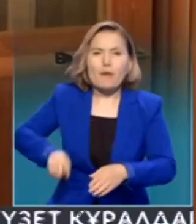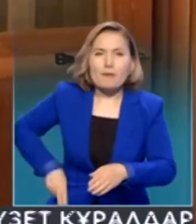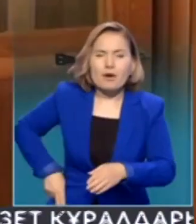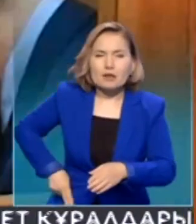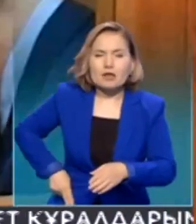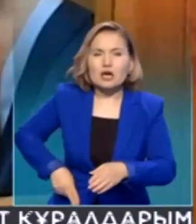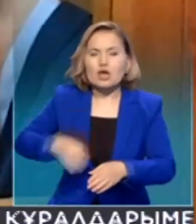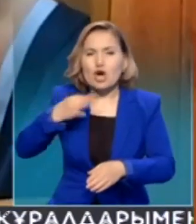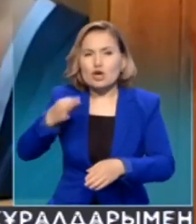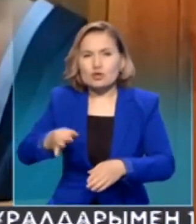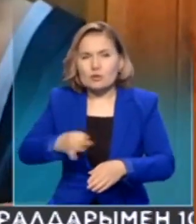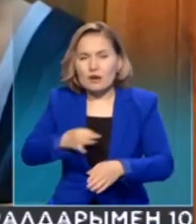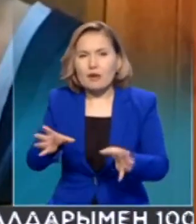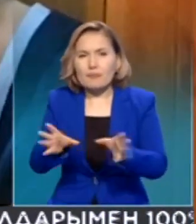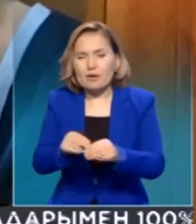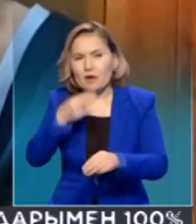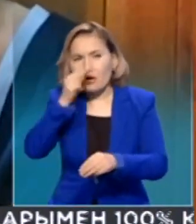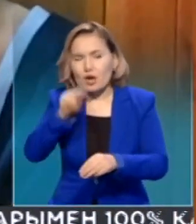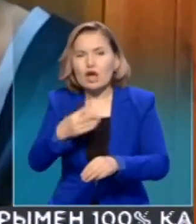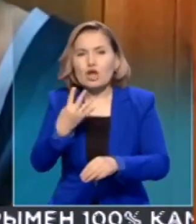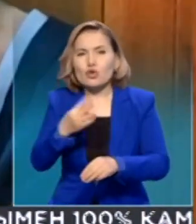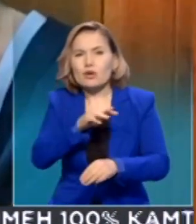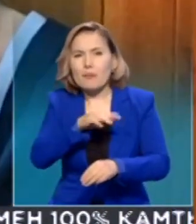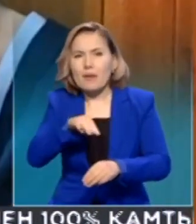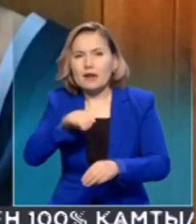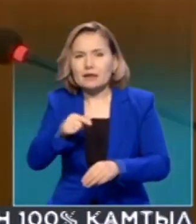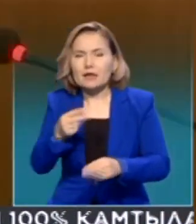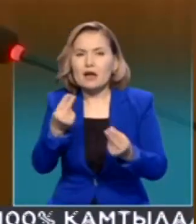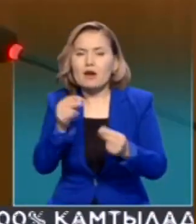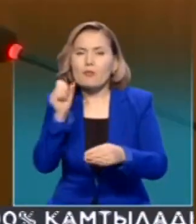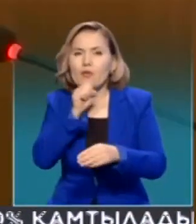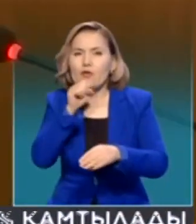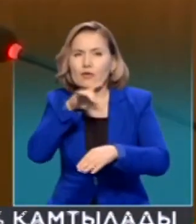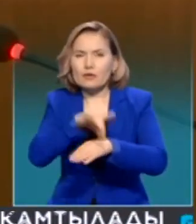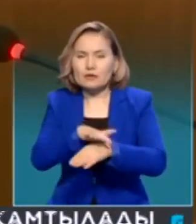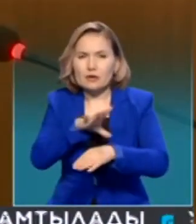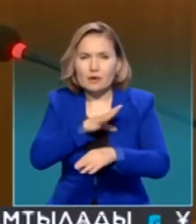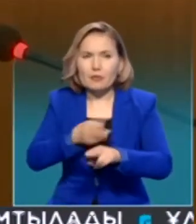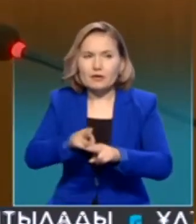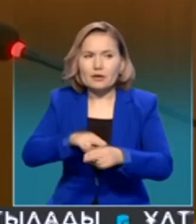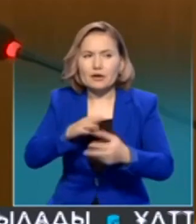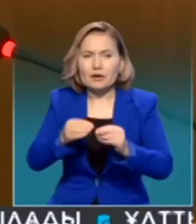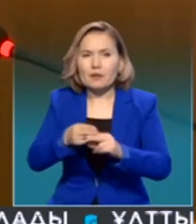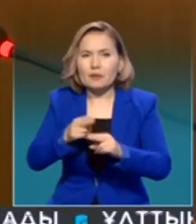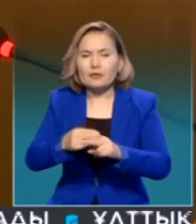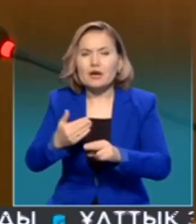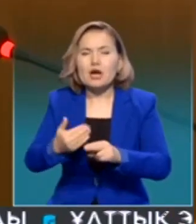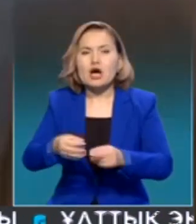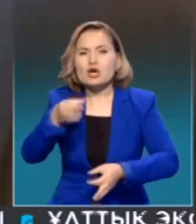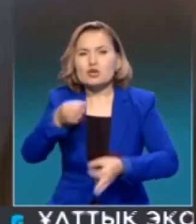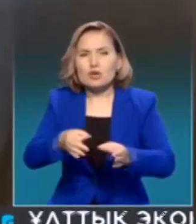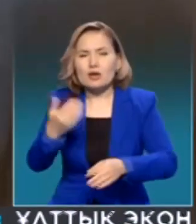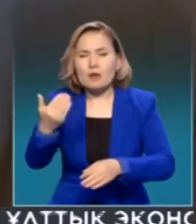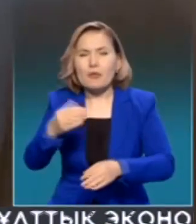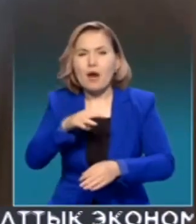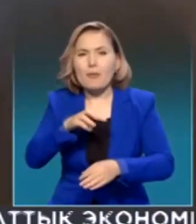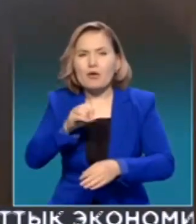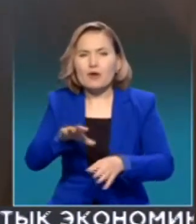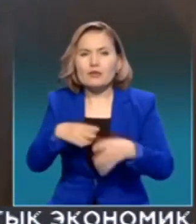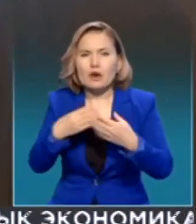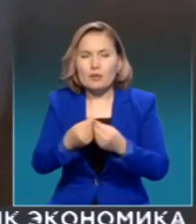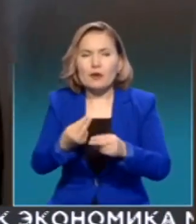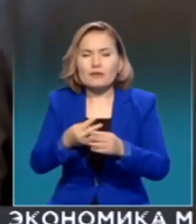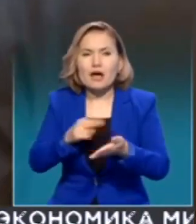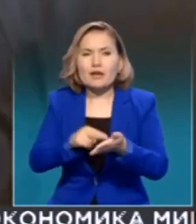сотқа тартылған болатын. Олар 4 миллиард теңгеден астам қаржыны жымқырды деп күдікке ілінген. Сондай-ақ сотта Мәуленовтер отбасына